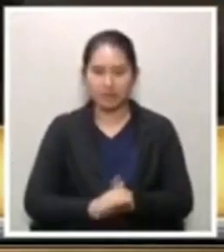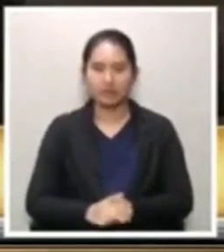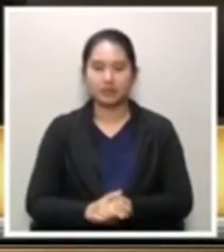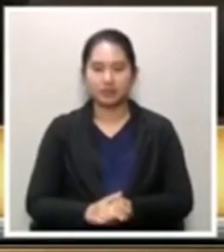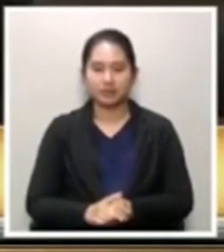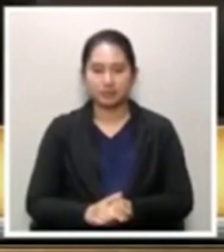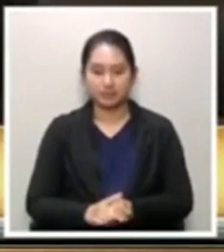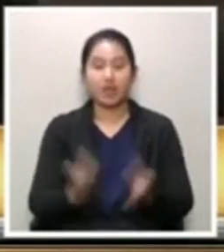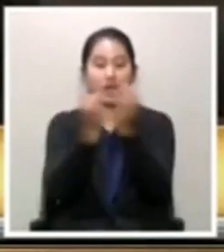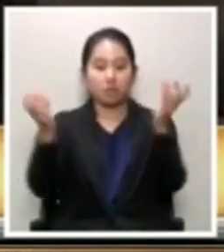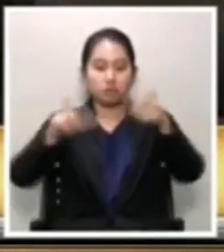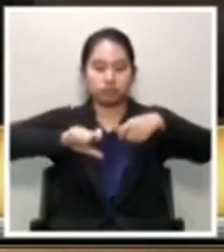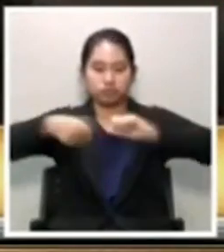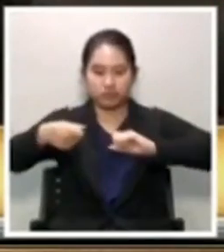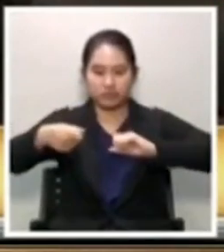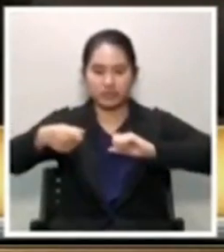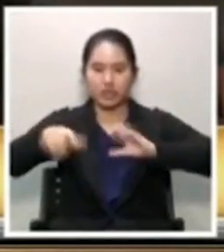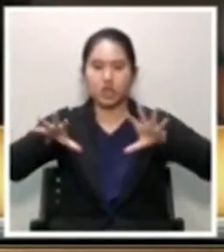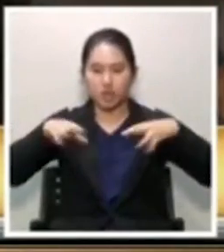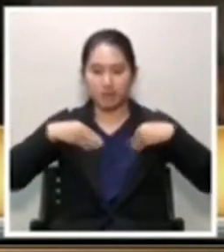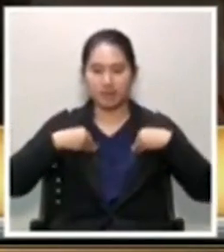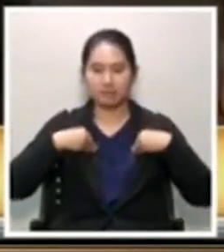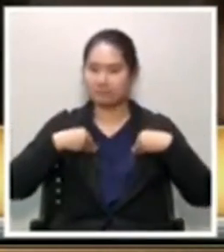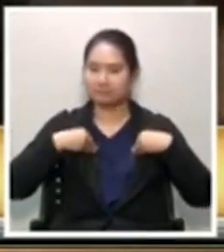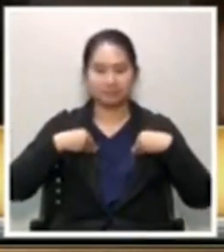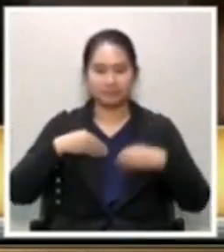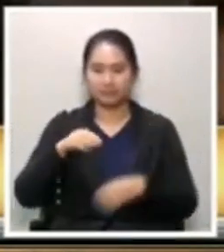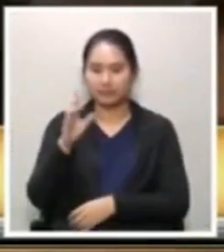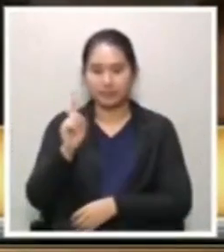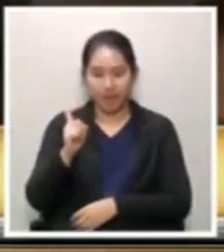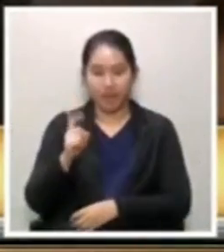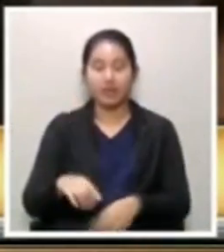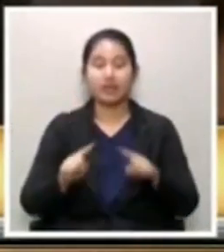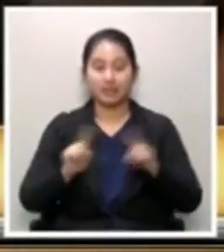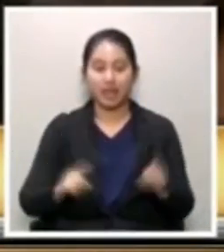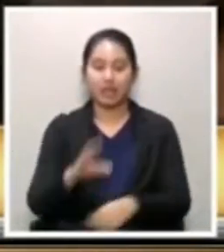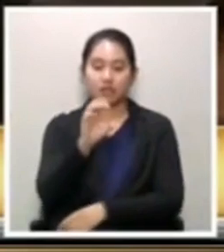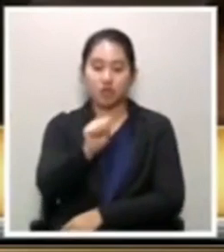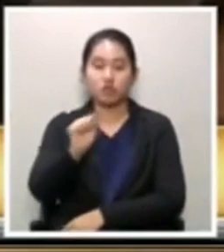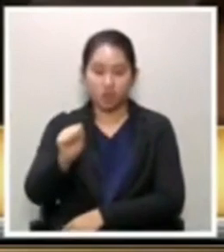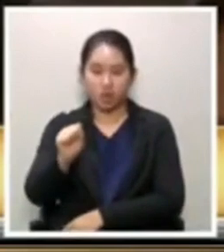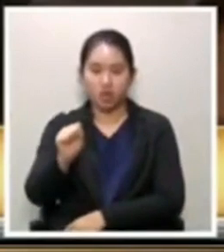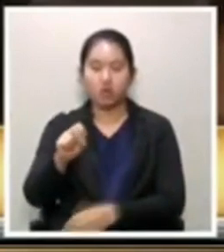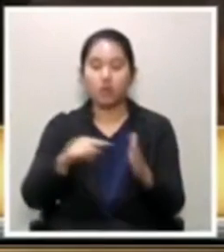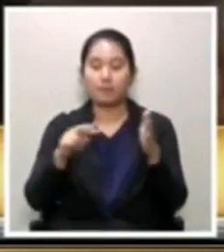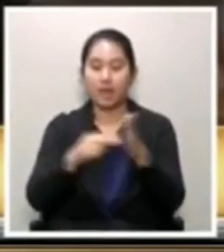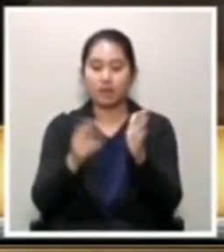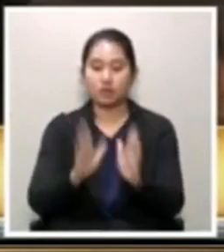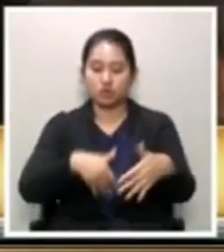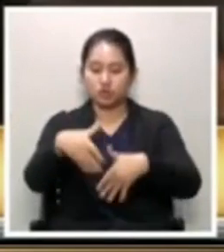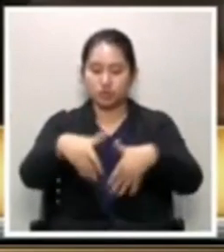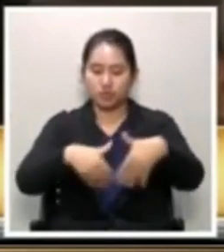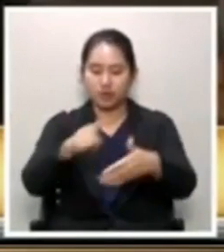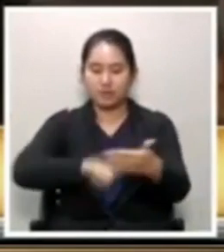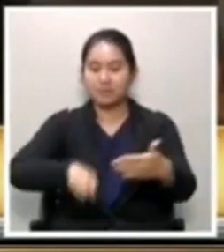ารฉีกรัฐธรรมนูญทิ้งบ้านนี้เมืองนี้ยอมให้ทำได้แต่สภาผู้แทนราษฎรผู้แทนราษฎรที่มาจากการเลือกตั้งของประชาชนและประชา